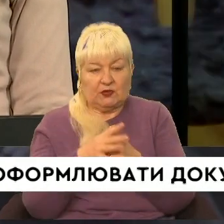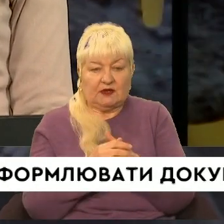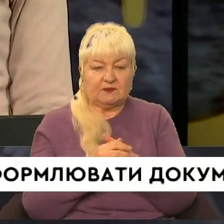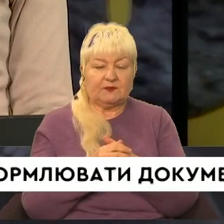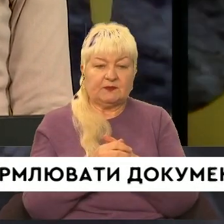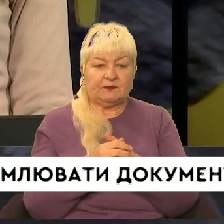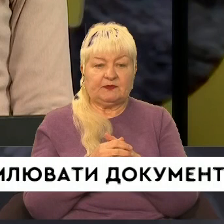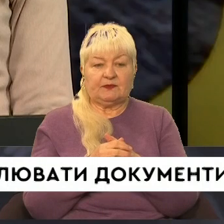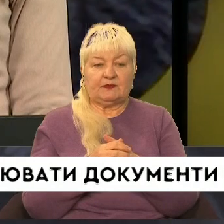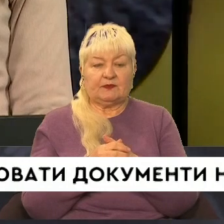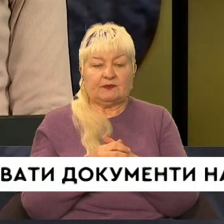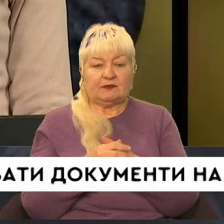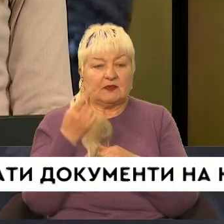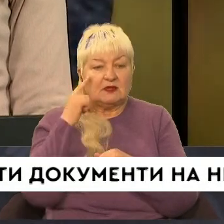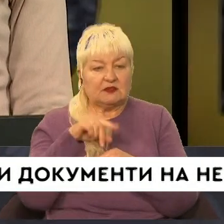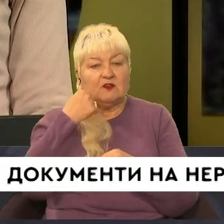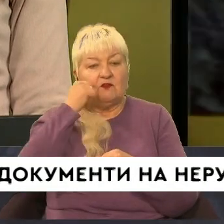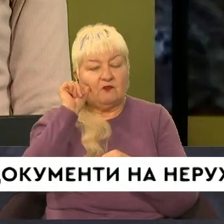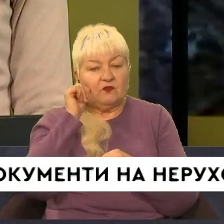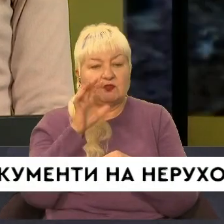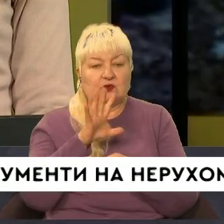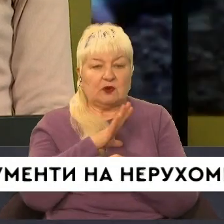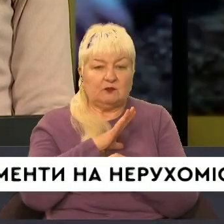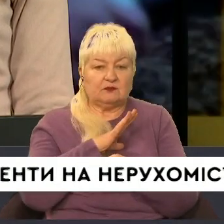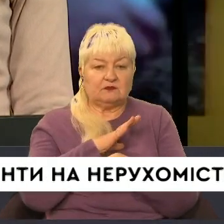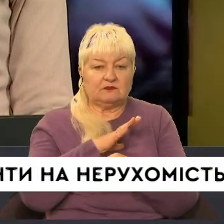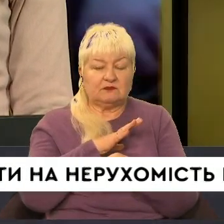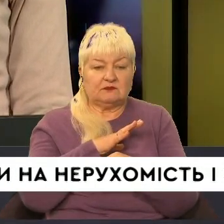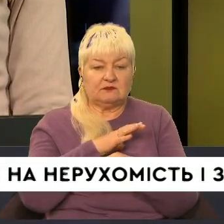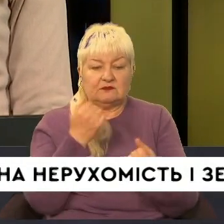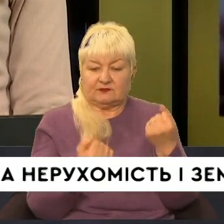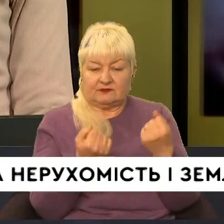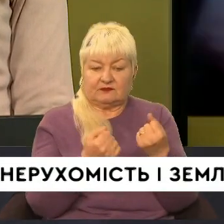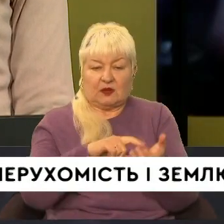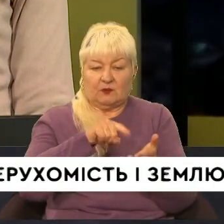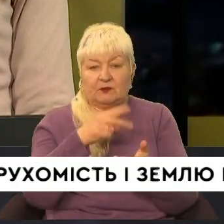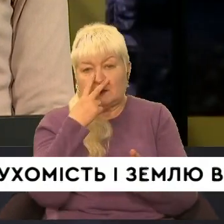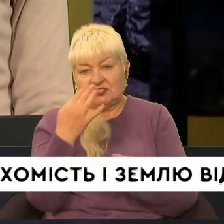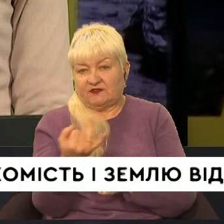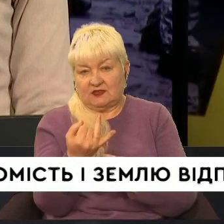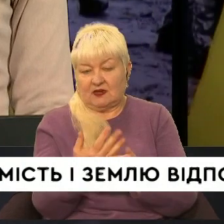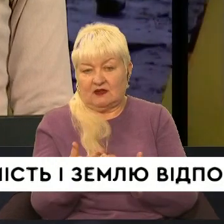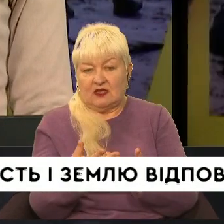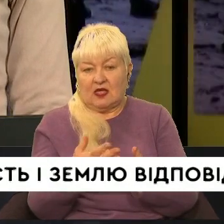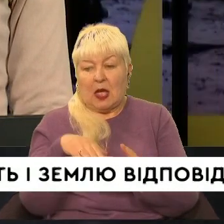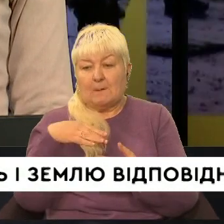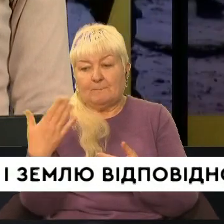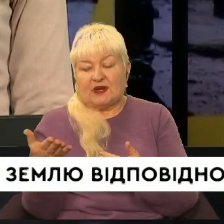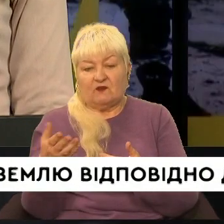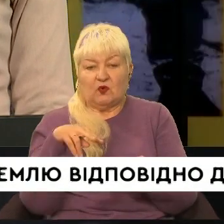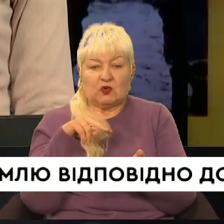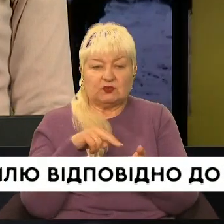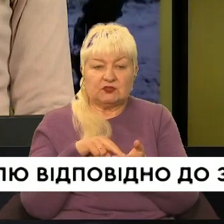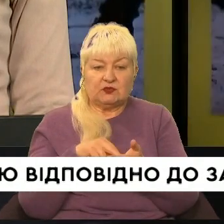з пальним, тому що, от, знаєте, вчора їздив містом і бачив, ну, дуже цікаву картину. Праворуч стоїть